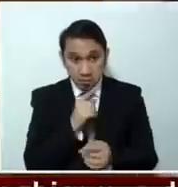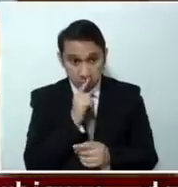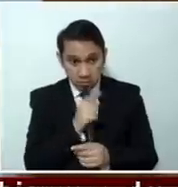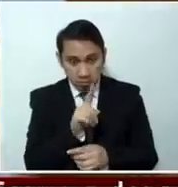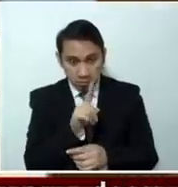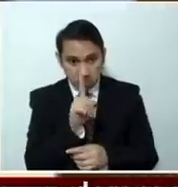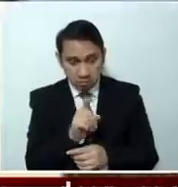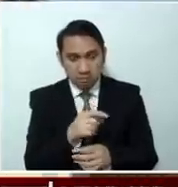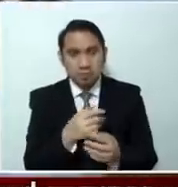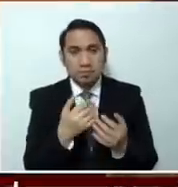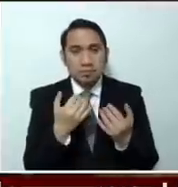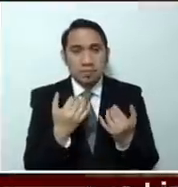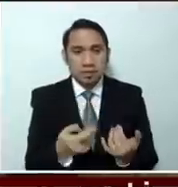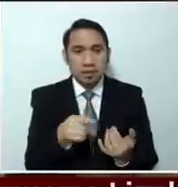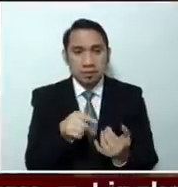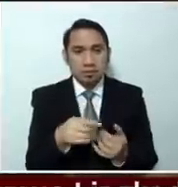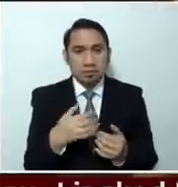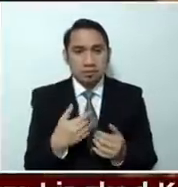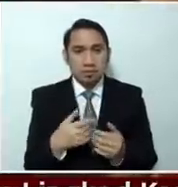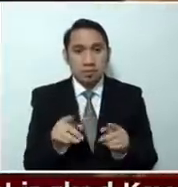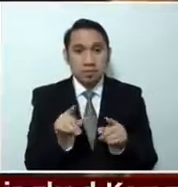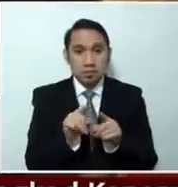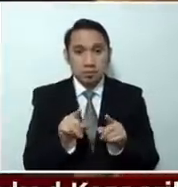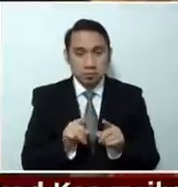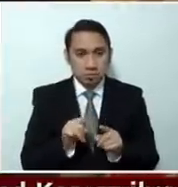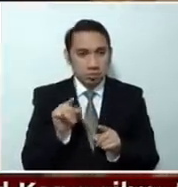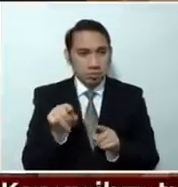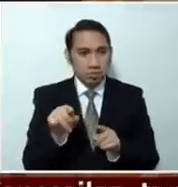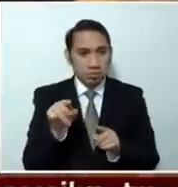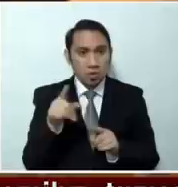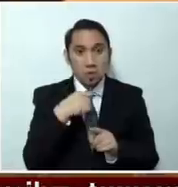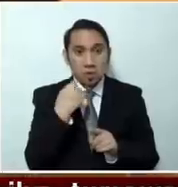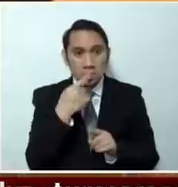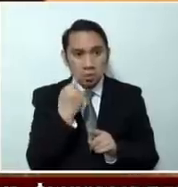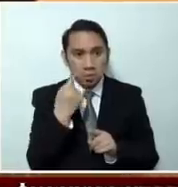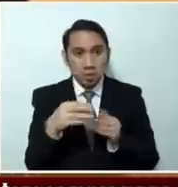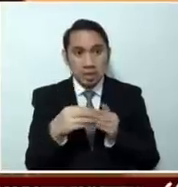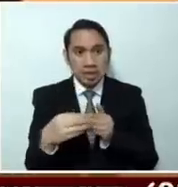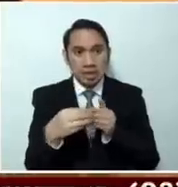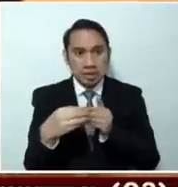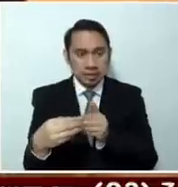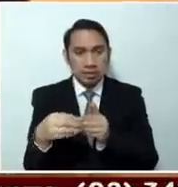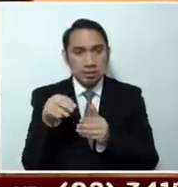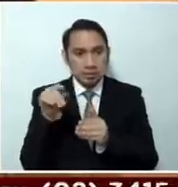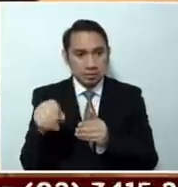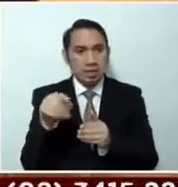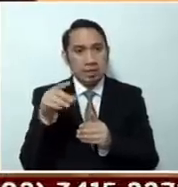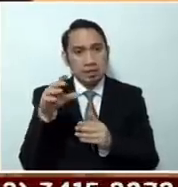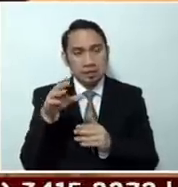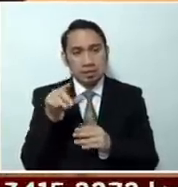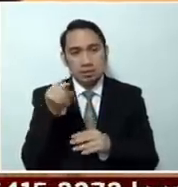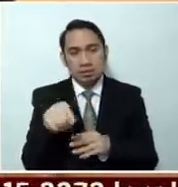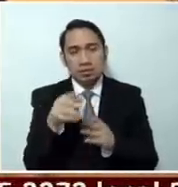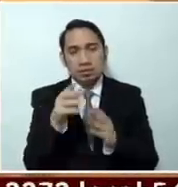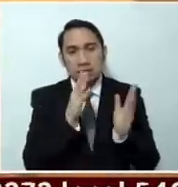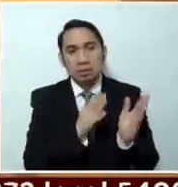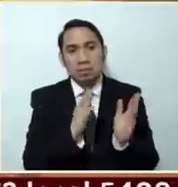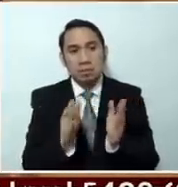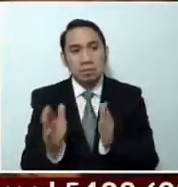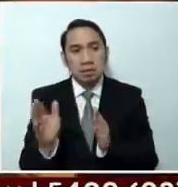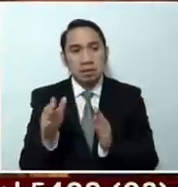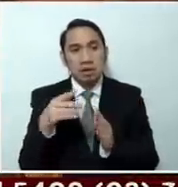sa isang follow-up operation, inaresto naman ang itinuturong mastermind. Siya umano ang nag-asikaso sa pamimeke ng mga dokumento at